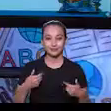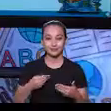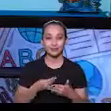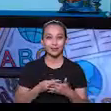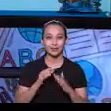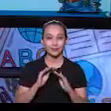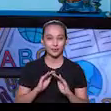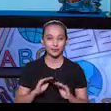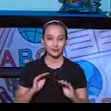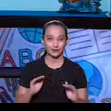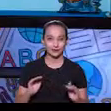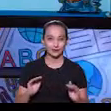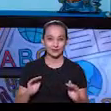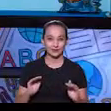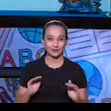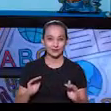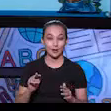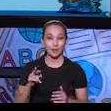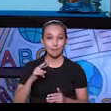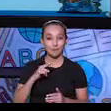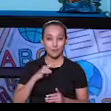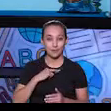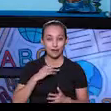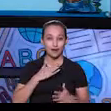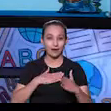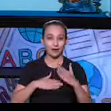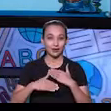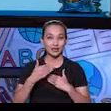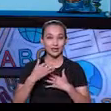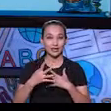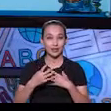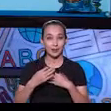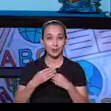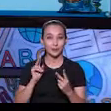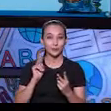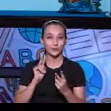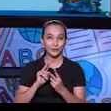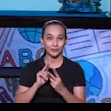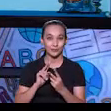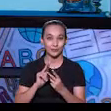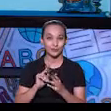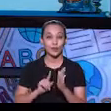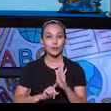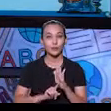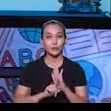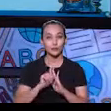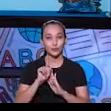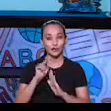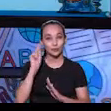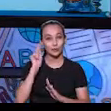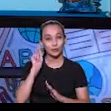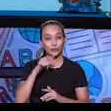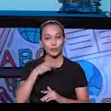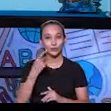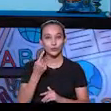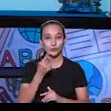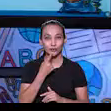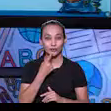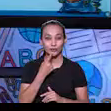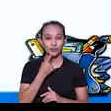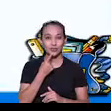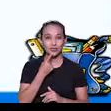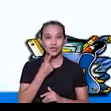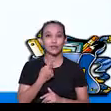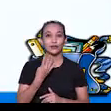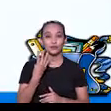Здравствуйте, дорогие ребята! Я рада вас видеть у экранов. Начинается урок русского языка в 4